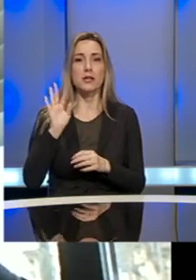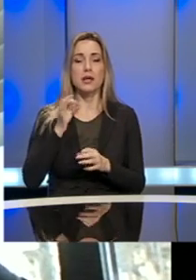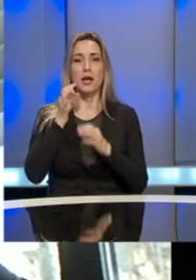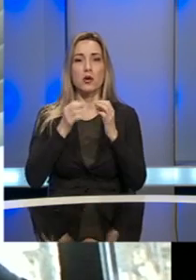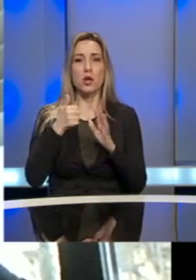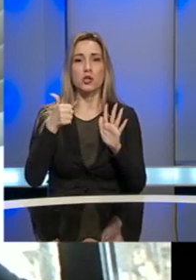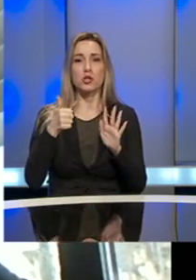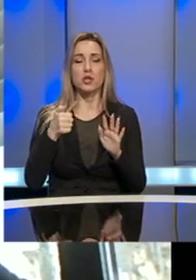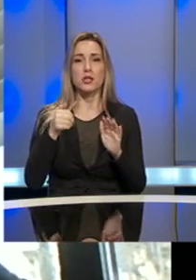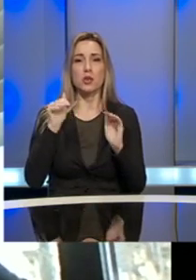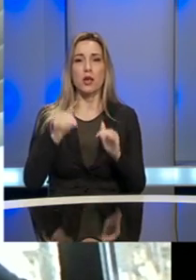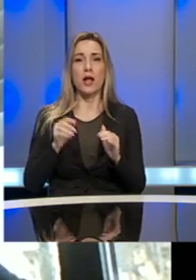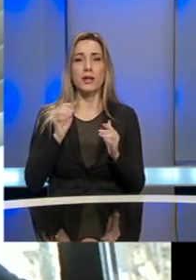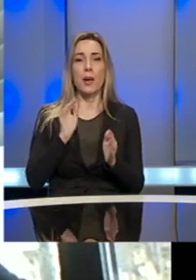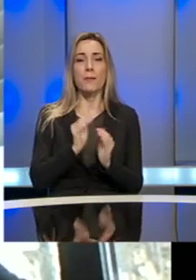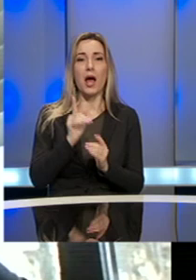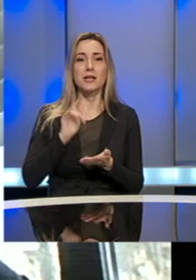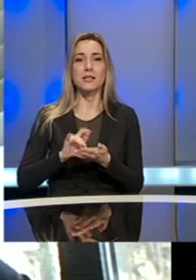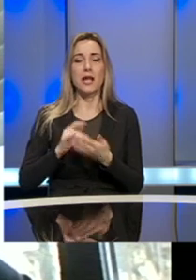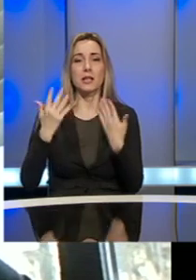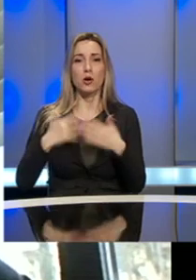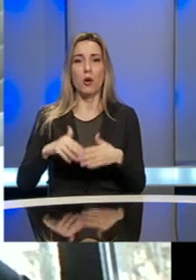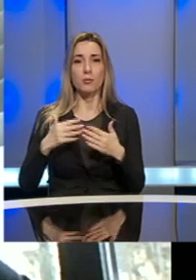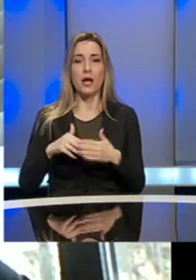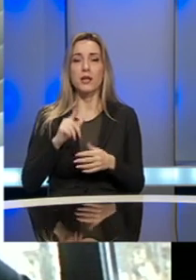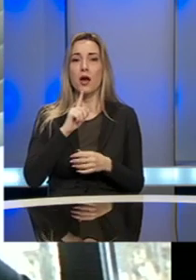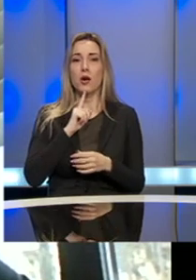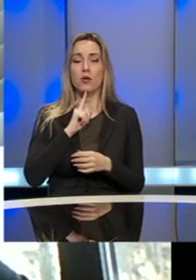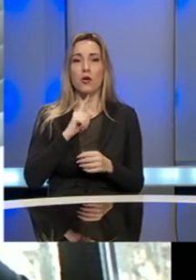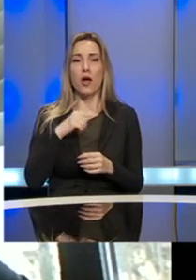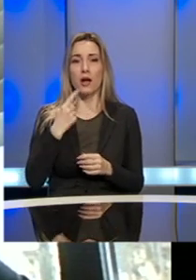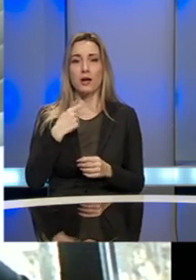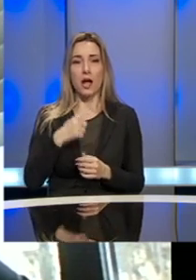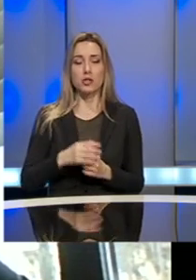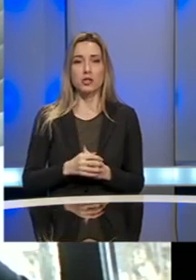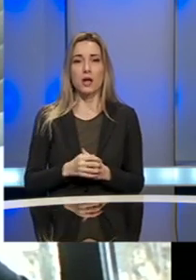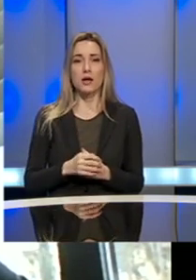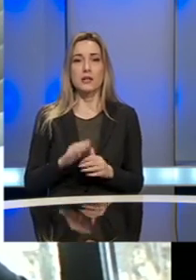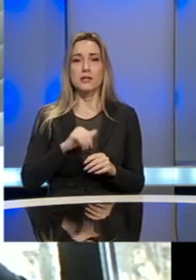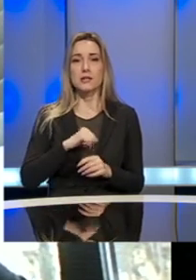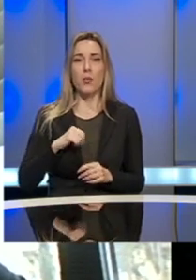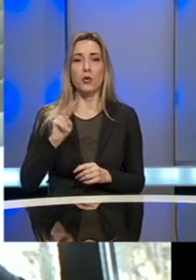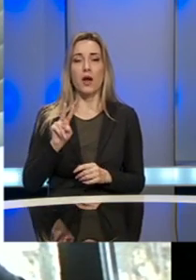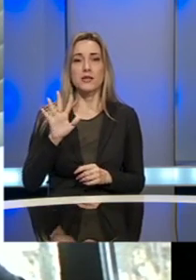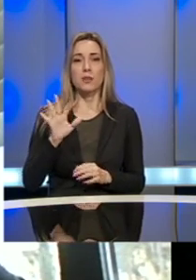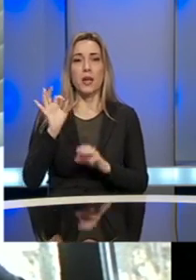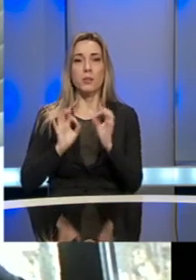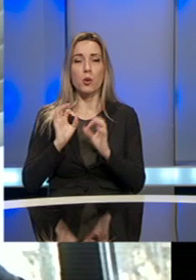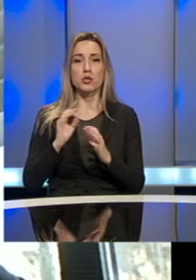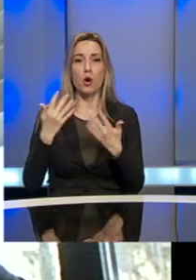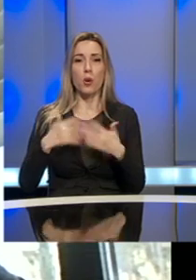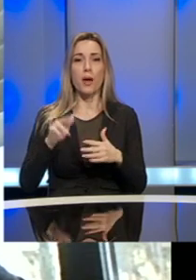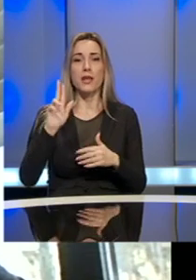od 600.000 malih i srednjih kompanija, koje kaže da samo 25%